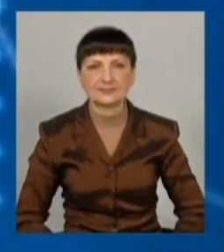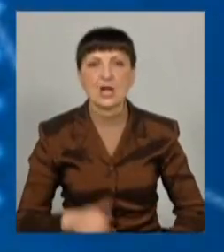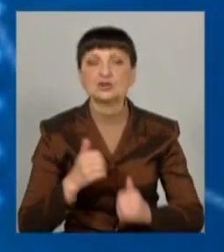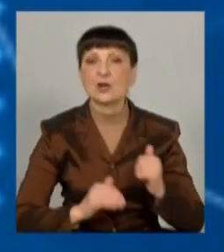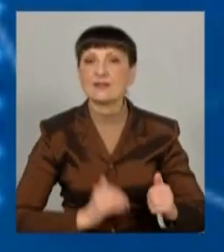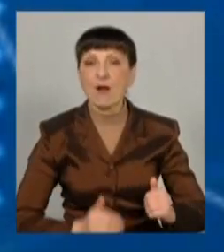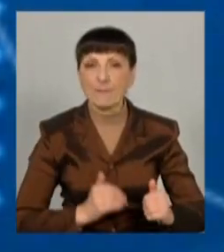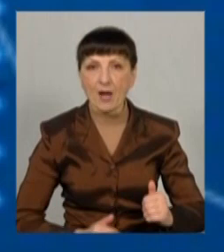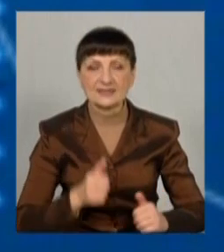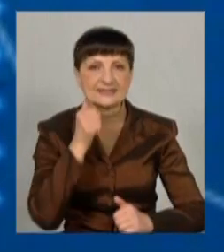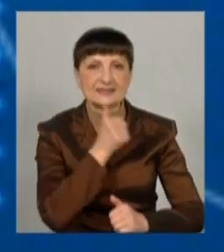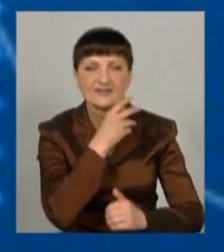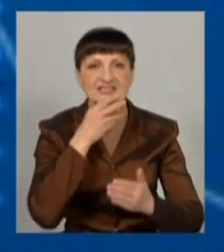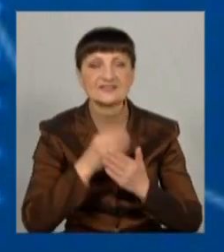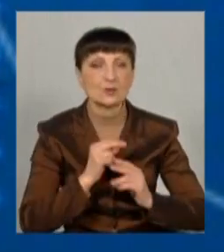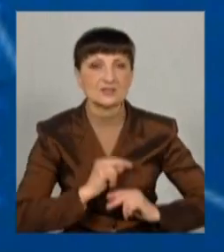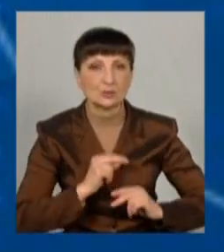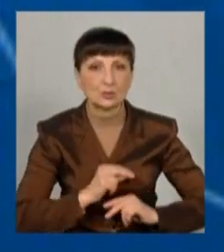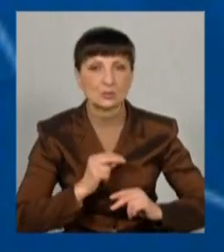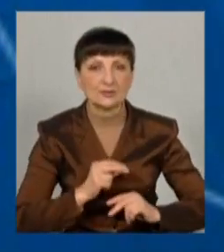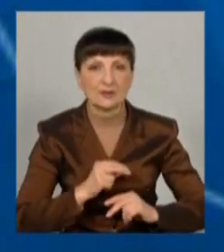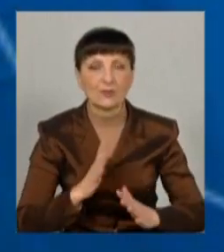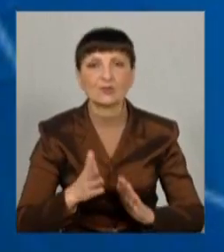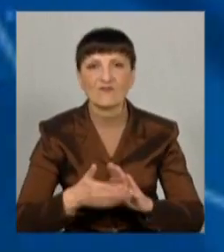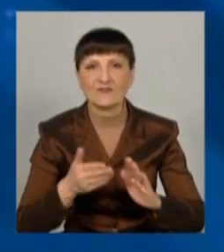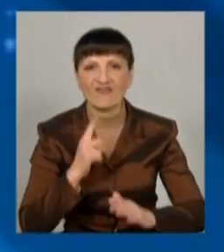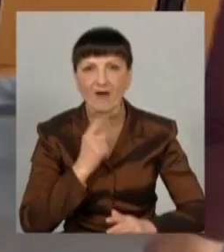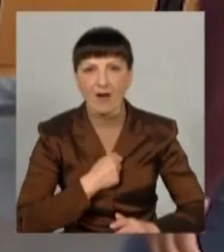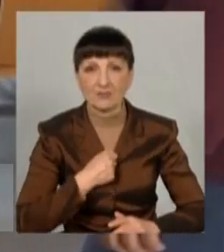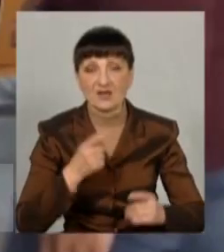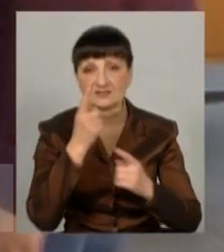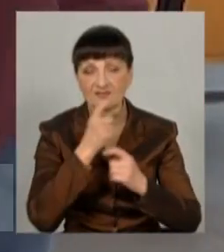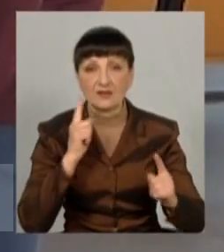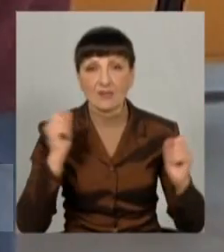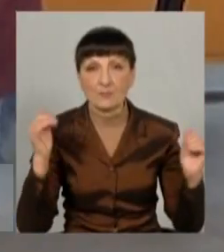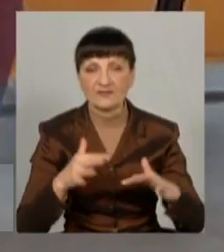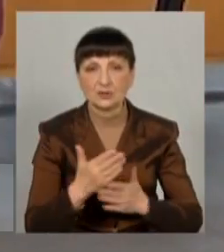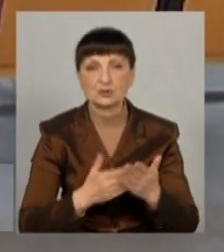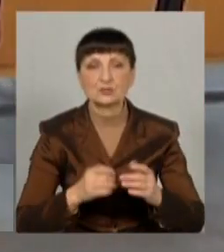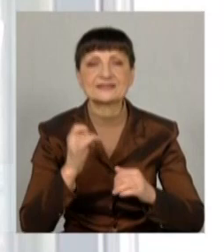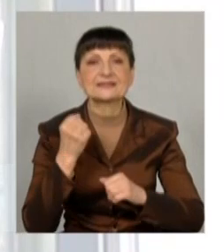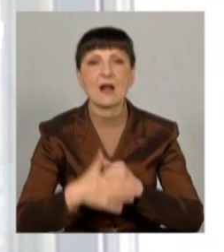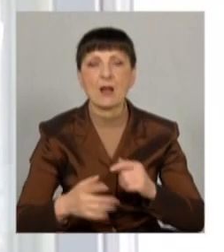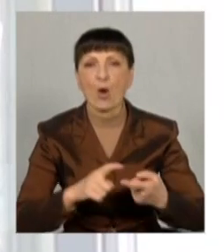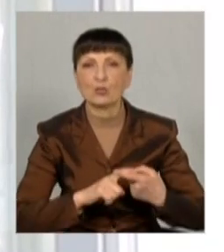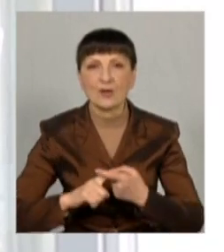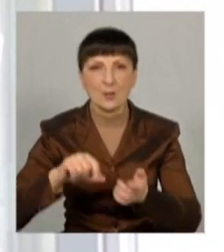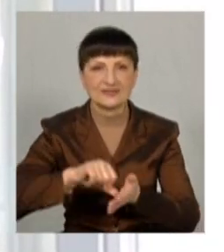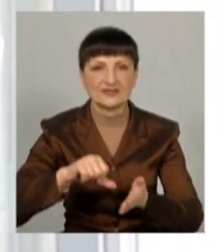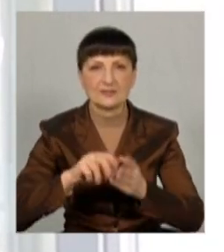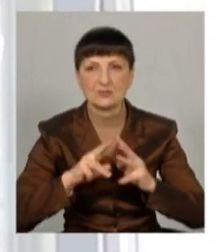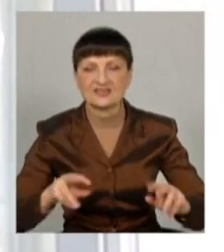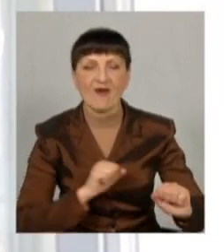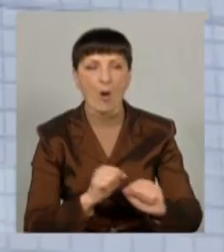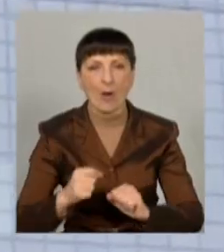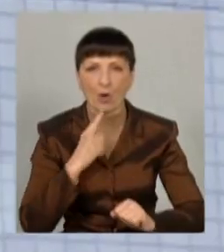Частные компании скрывают своих сотрудников призывного возраста. Об этом заявили на брифинге в службе центральных коммуникаций представители Министерства